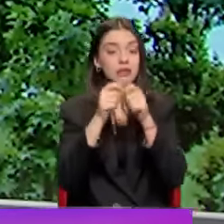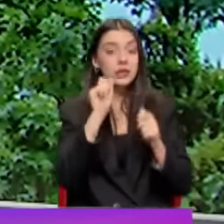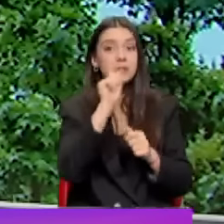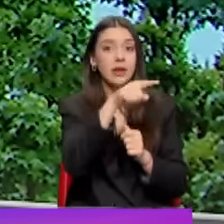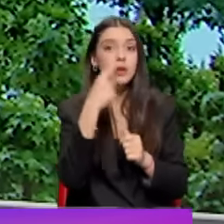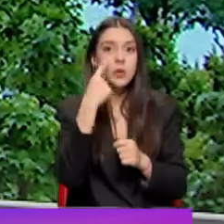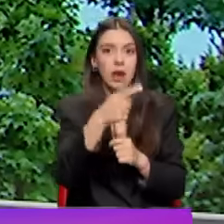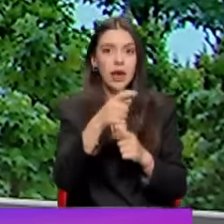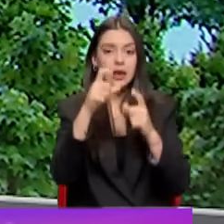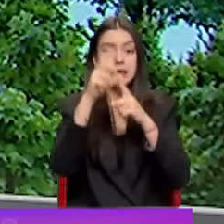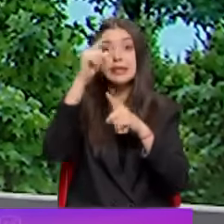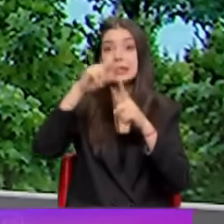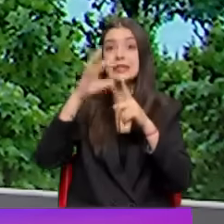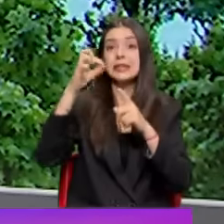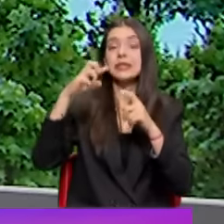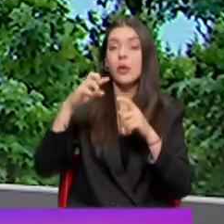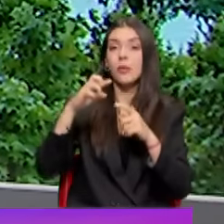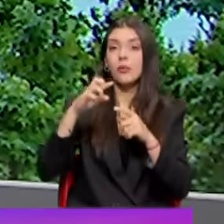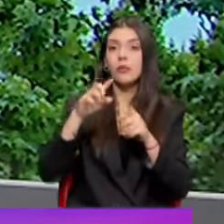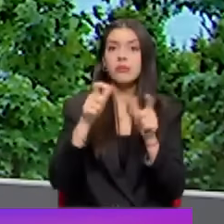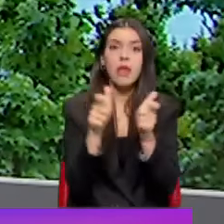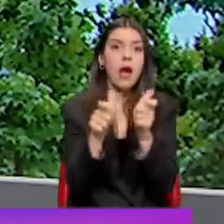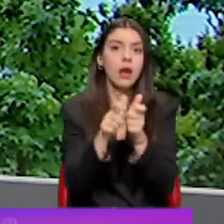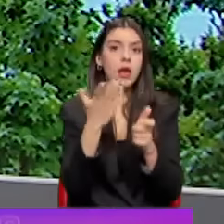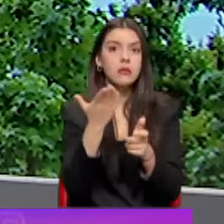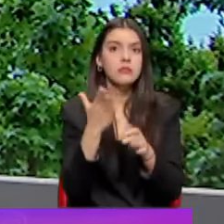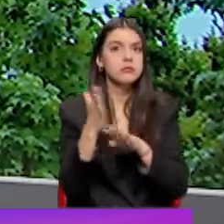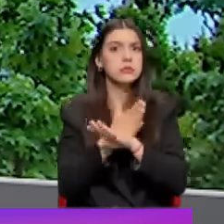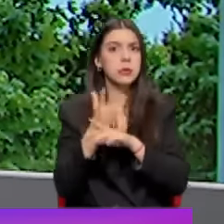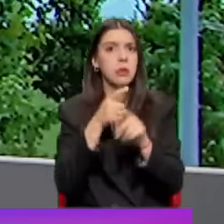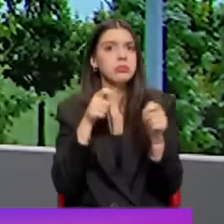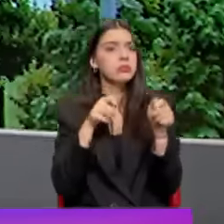bulunan Sinoplular Derneği neden saldırıya